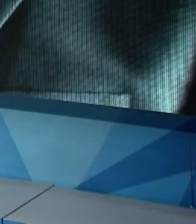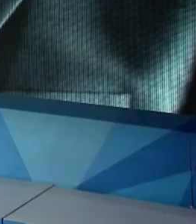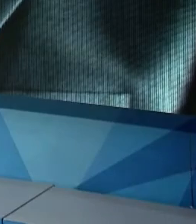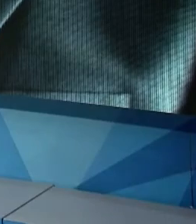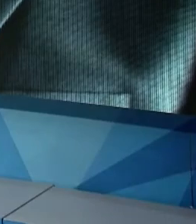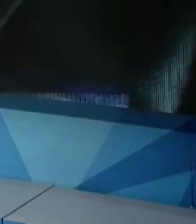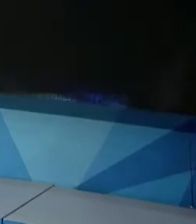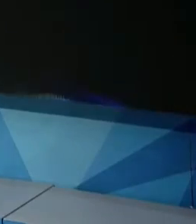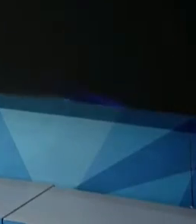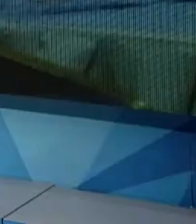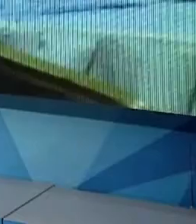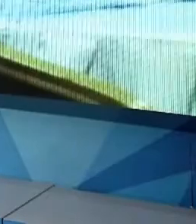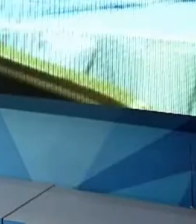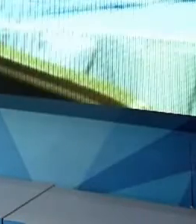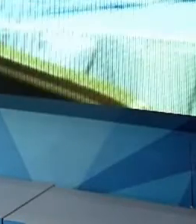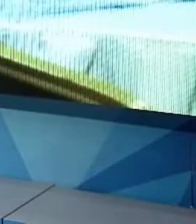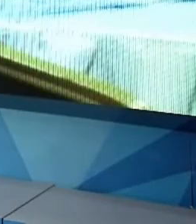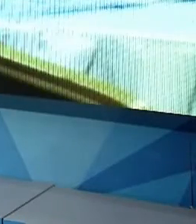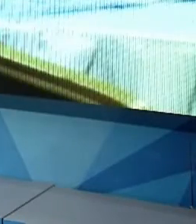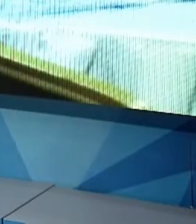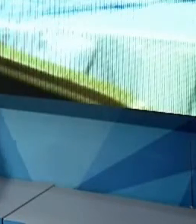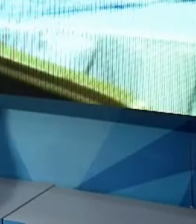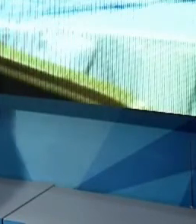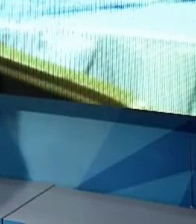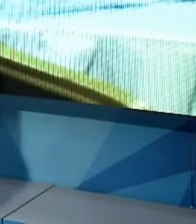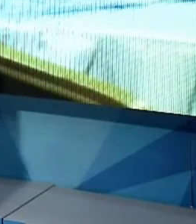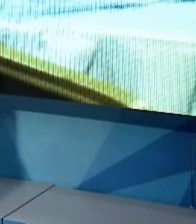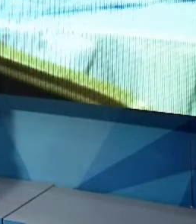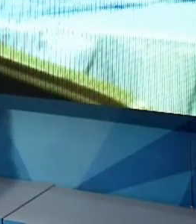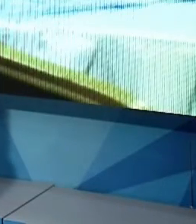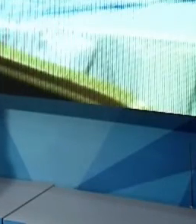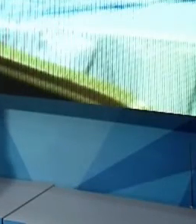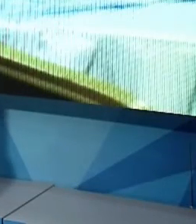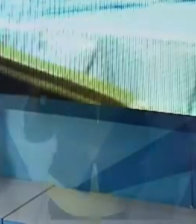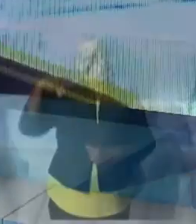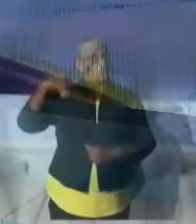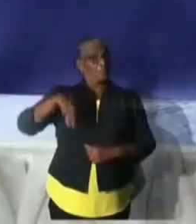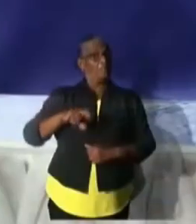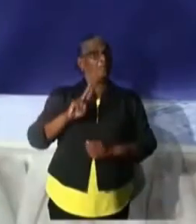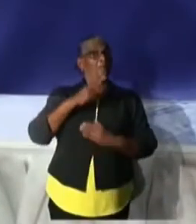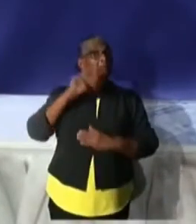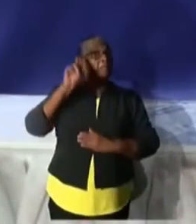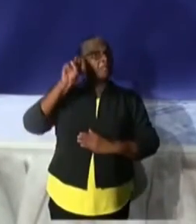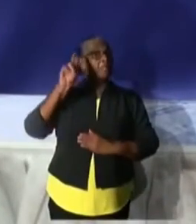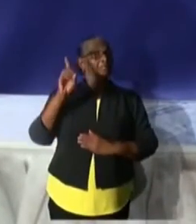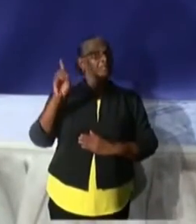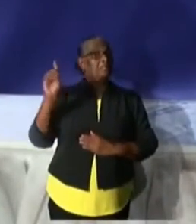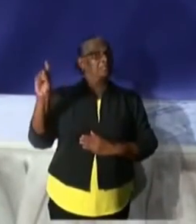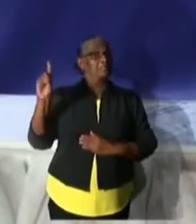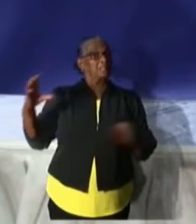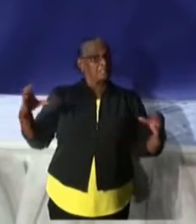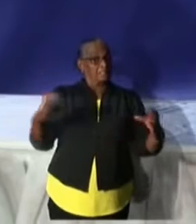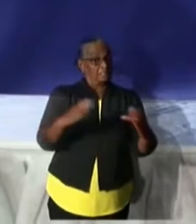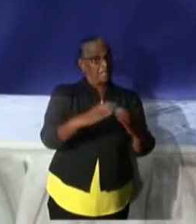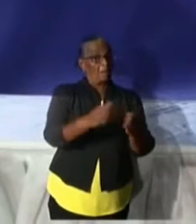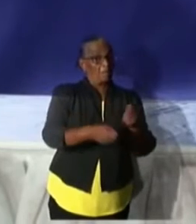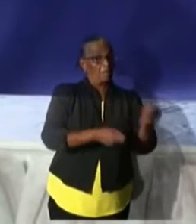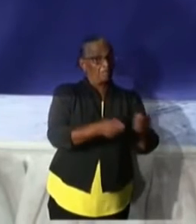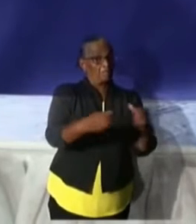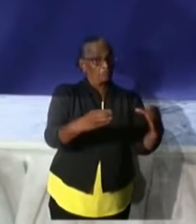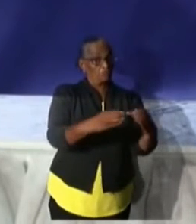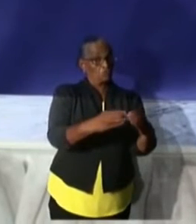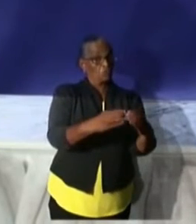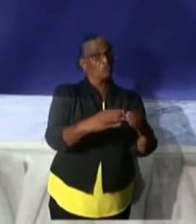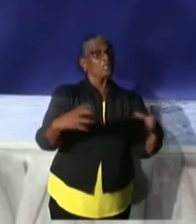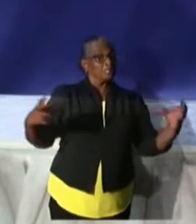Maatregelen voor het resort Yarikaba in Saramaka zijn verscherpt. Er is in het weekend namelijk een uitbraak van infecties geweest. Dit